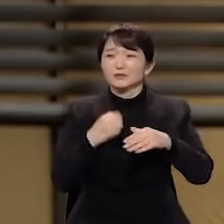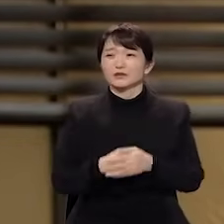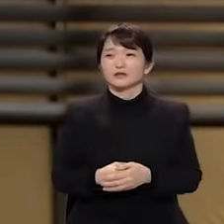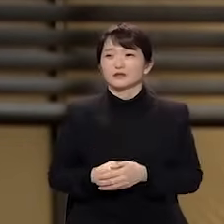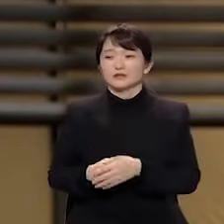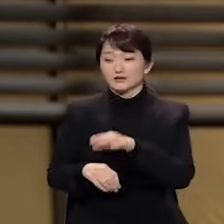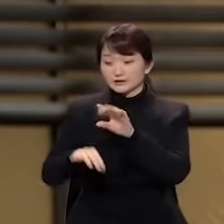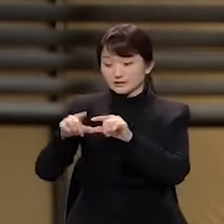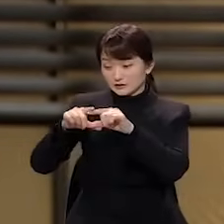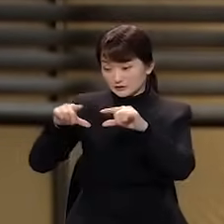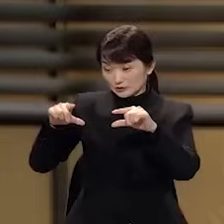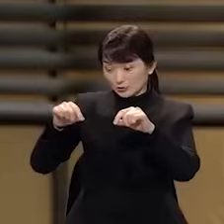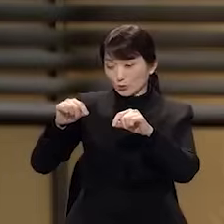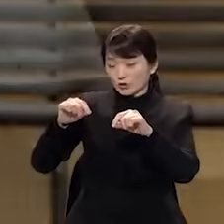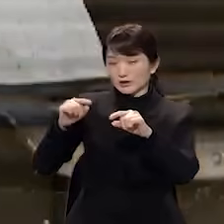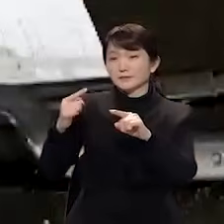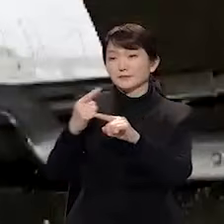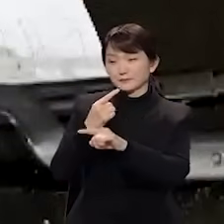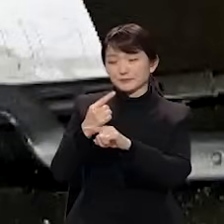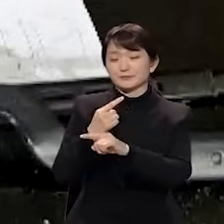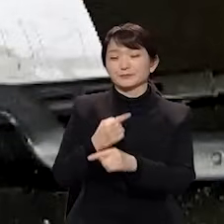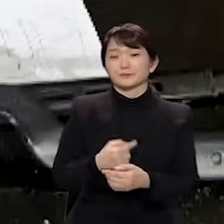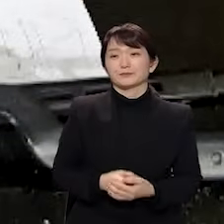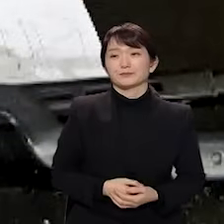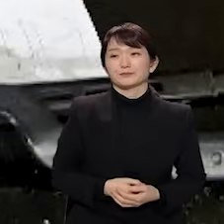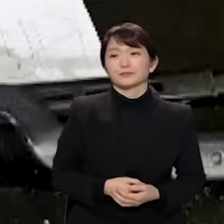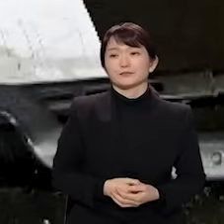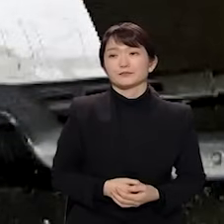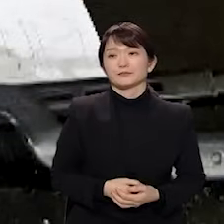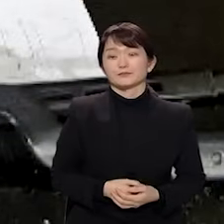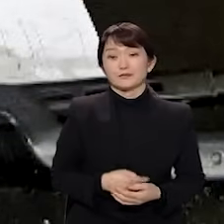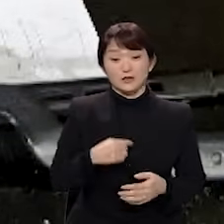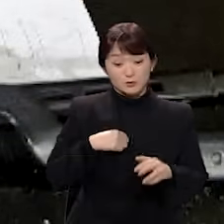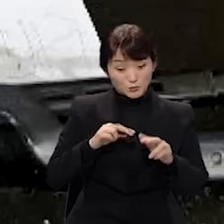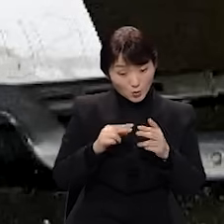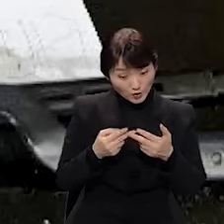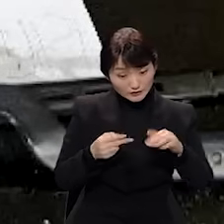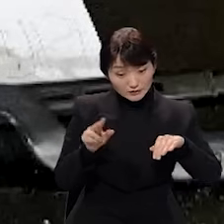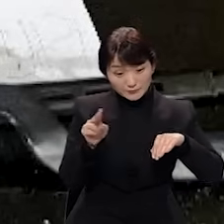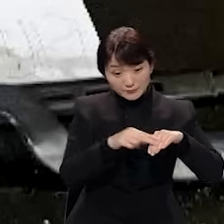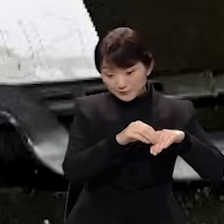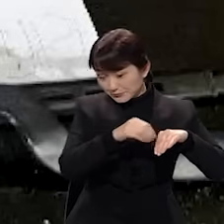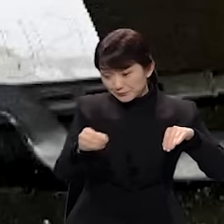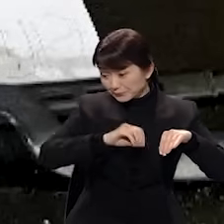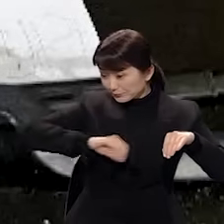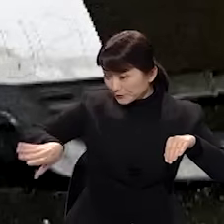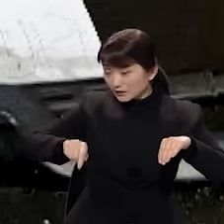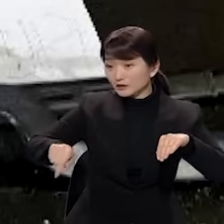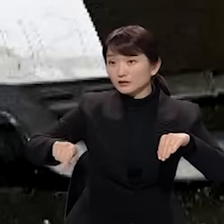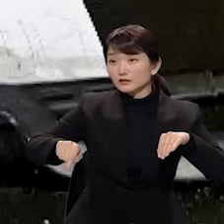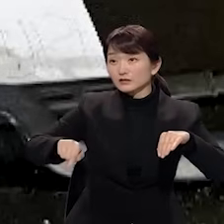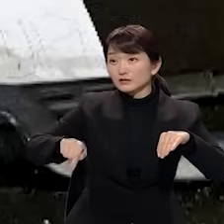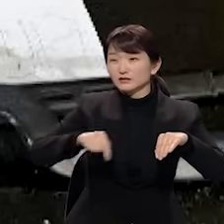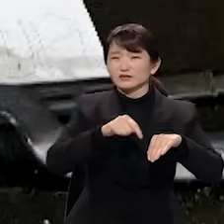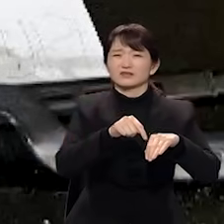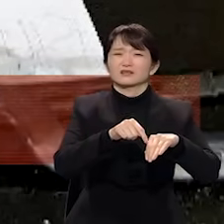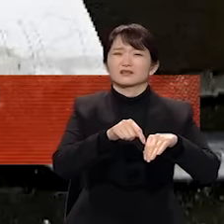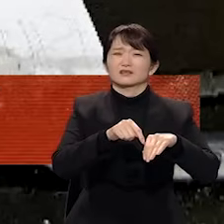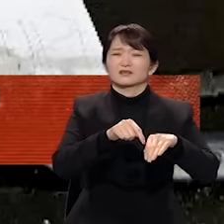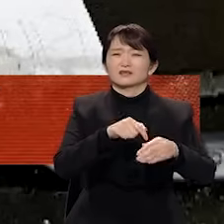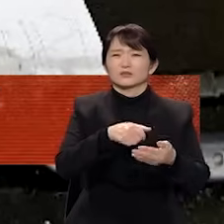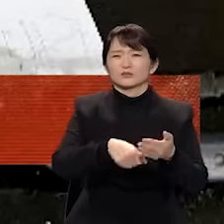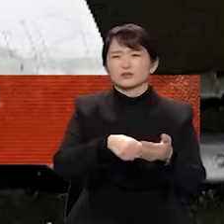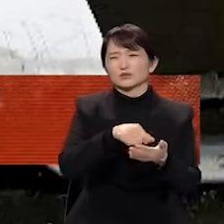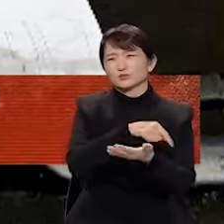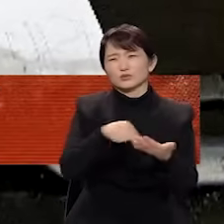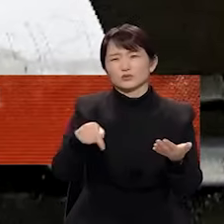바꿔서 그리고 이분 이 얘기 속에 나오고 있잖아요 본인이 떼서 다른데 버릴 정도의 스티커라는 재물 성기는 될 수가 없죠 아